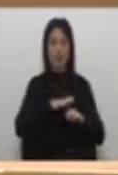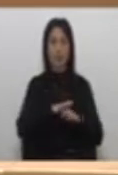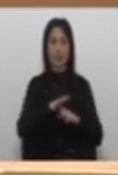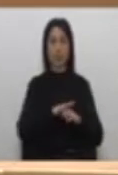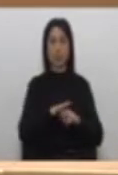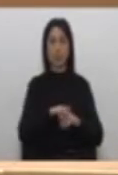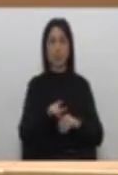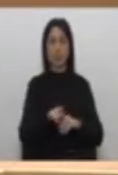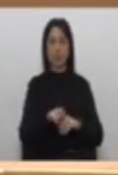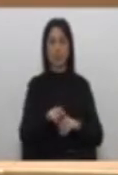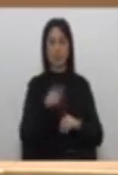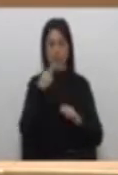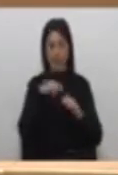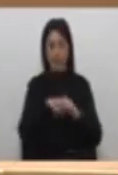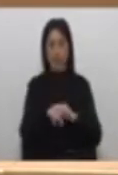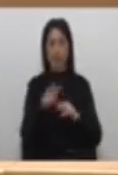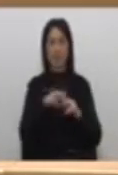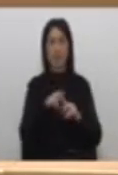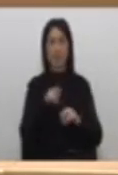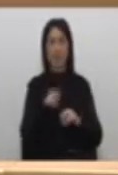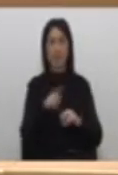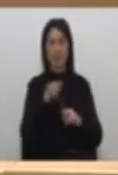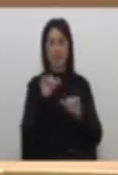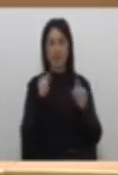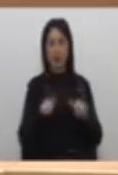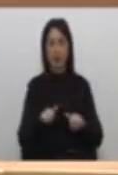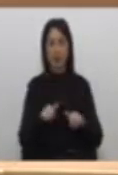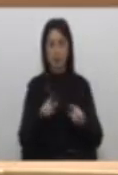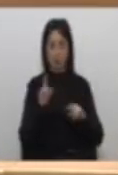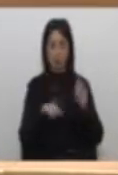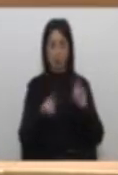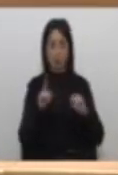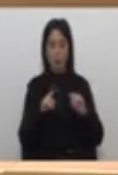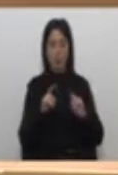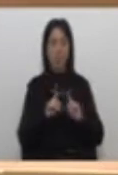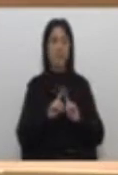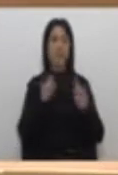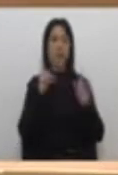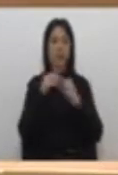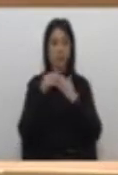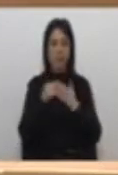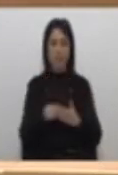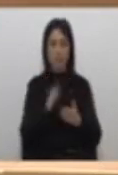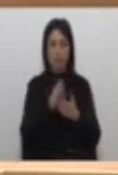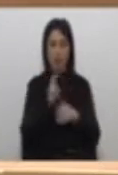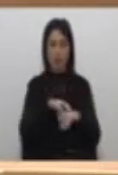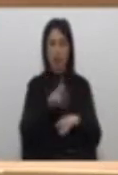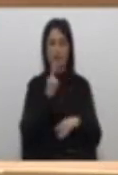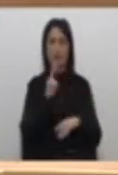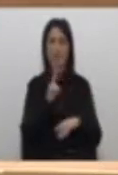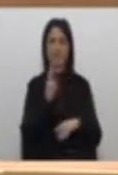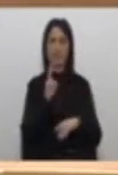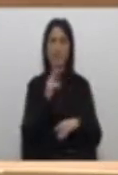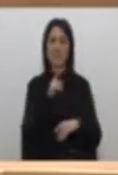შესრულებაში, გამომდინარე იქედან და ინფორმით, რომ ზოგჯერ საოცარი ზეწოლა მიდის მათზე, ვინც ვისაც